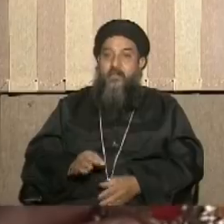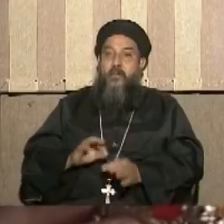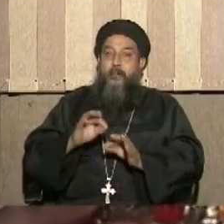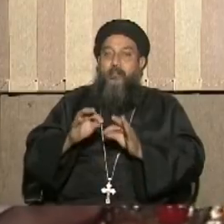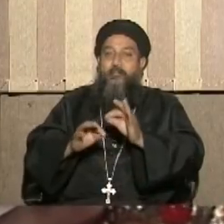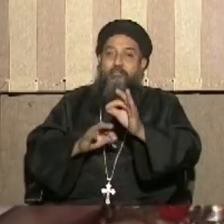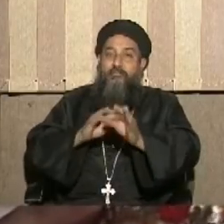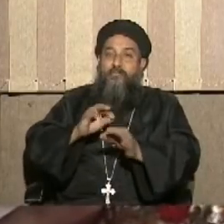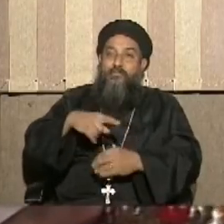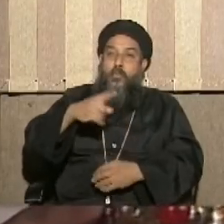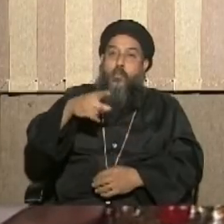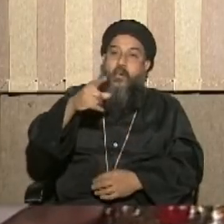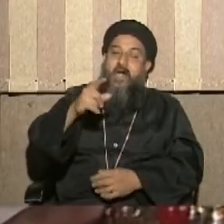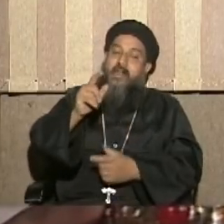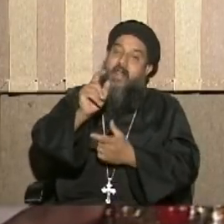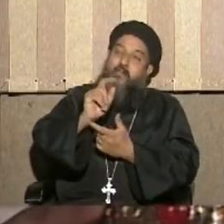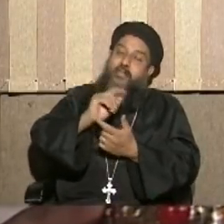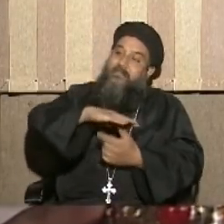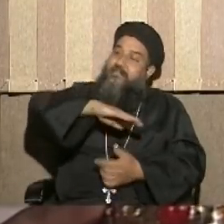وراحوا ورا المسيح في الصحراء،